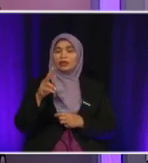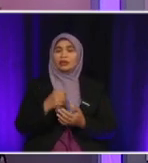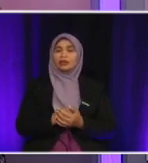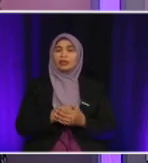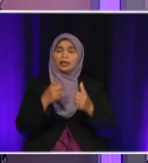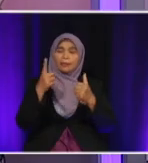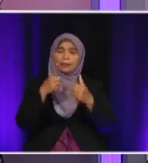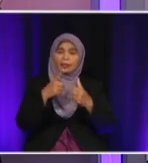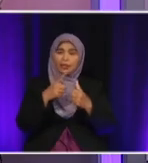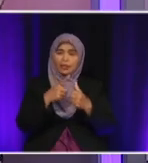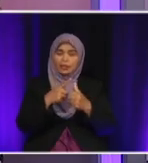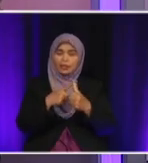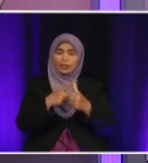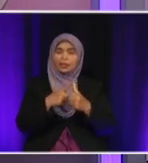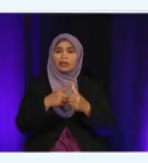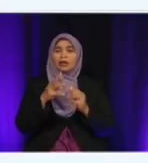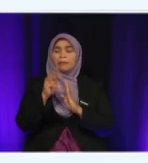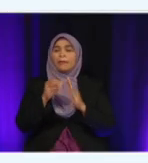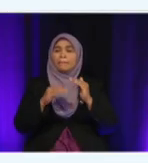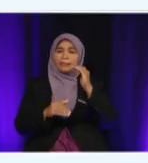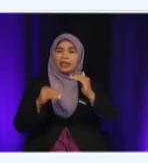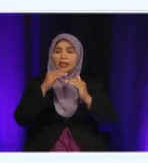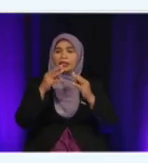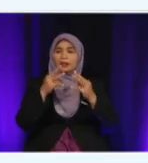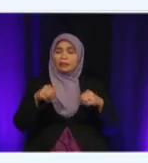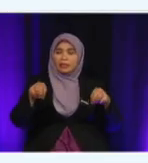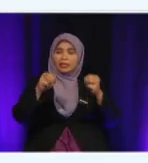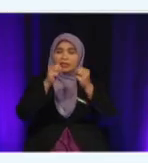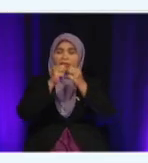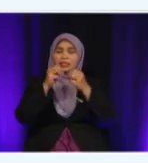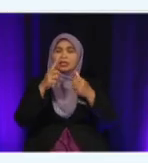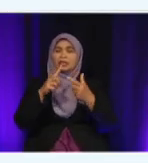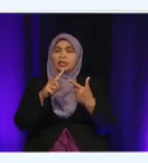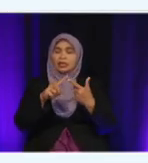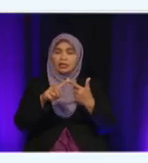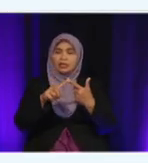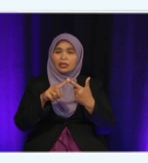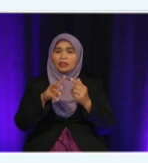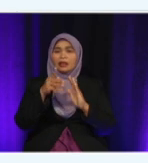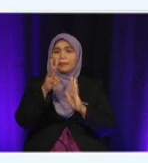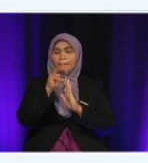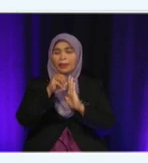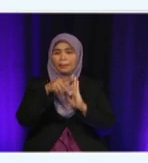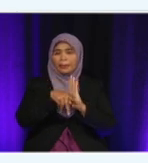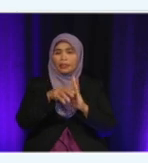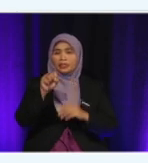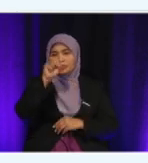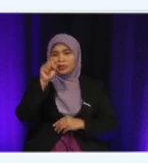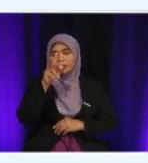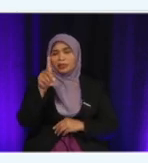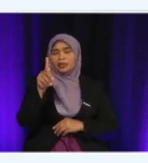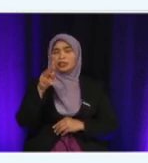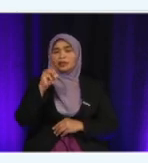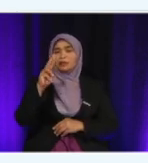yang pertama Coba kita ulang membina masjid yang kedua mempersaudarakan Muhajirin dan Anshar